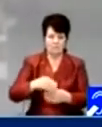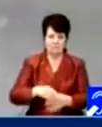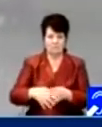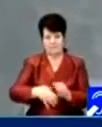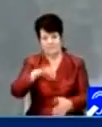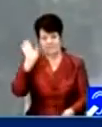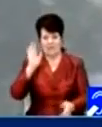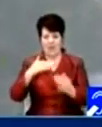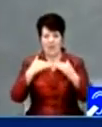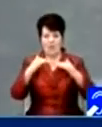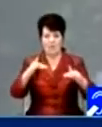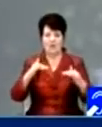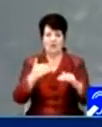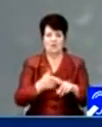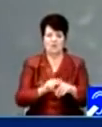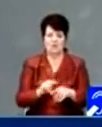gării centrale.